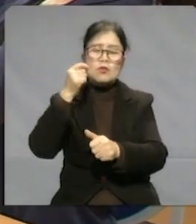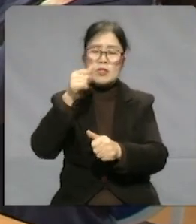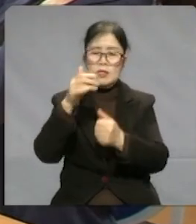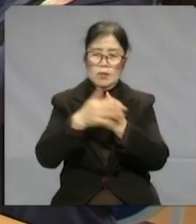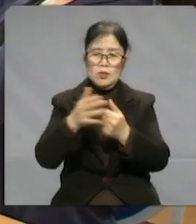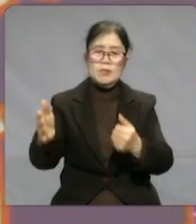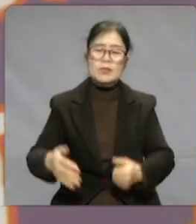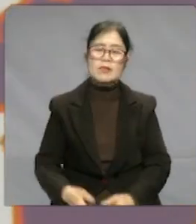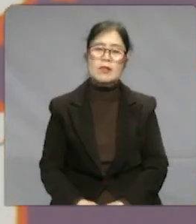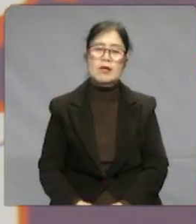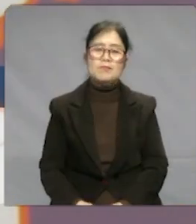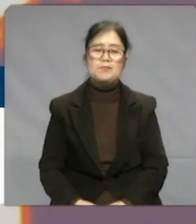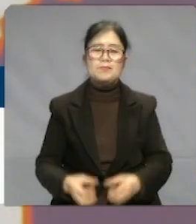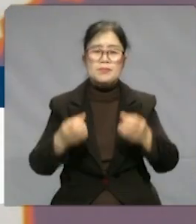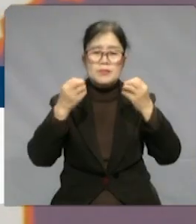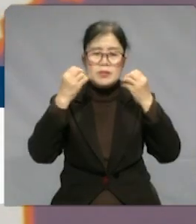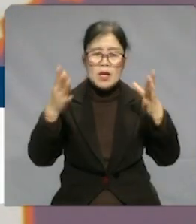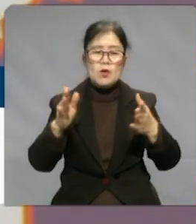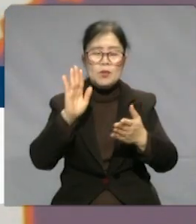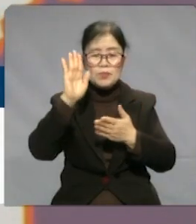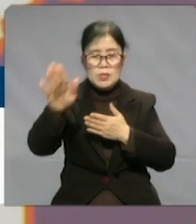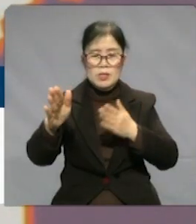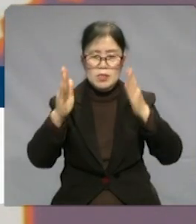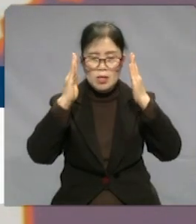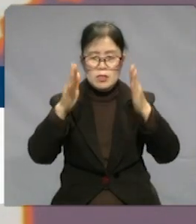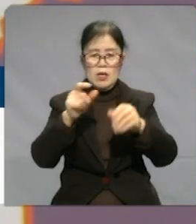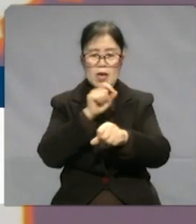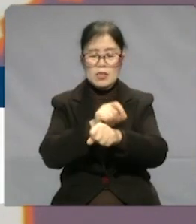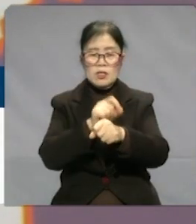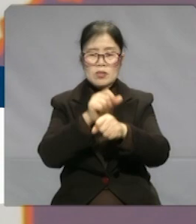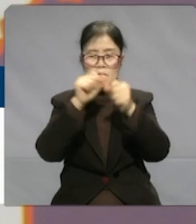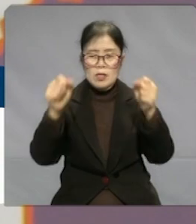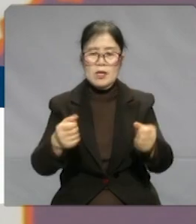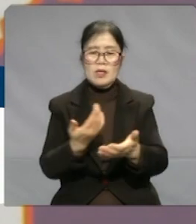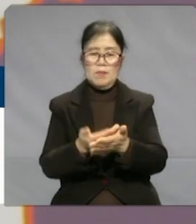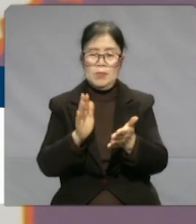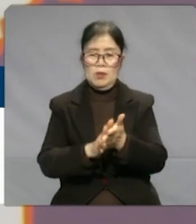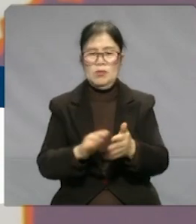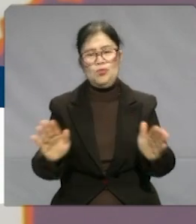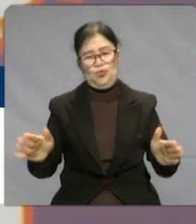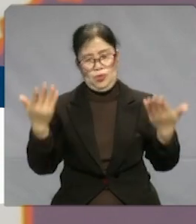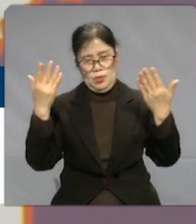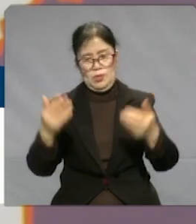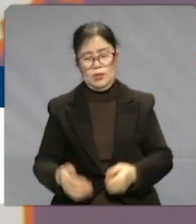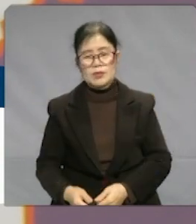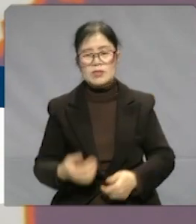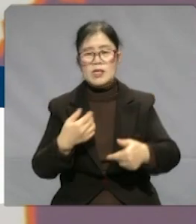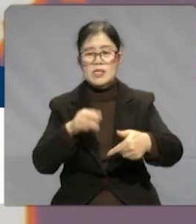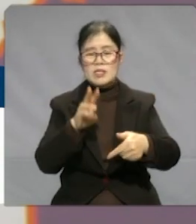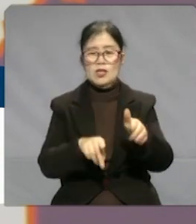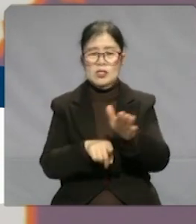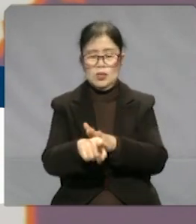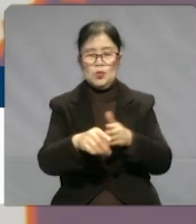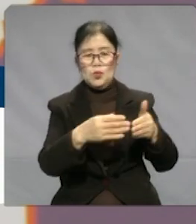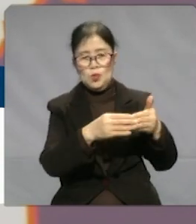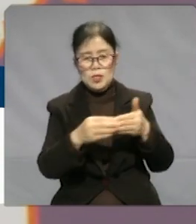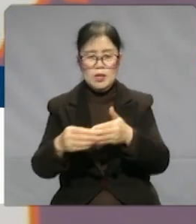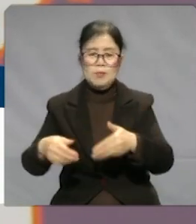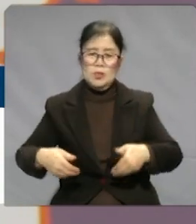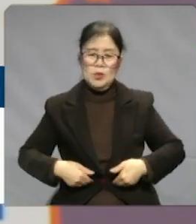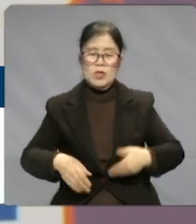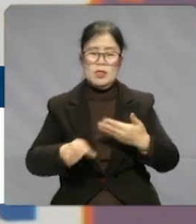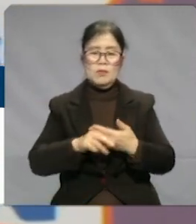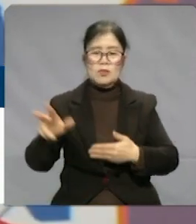때문입니다. 새로운 그 미래지향적인 행정체제 개편이 소홀했다. 그래서 인천이 선도해서